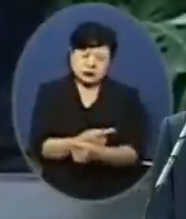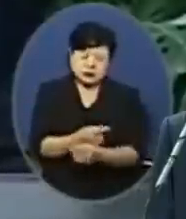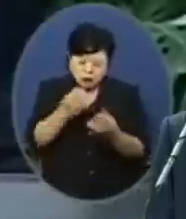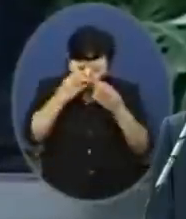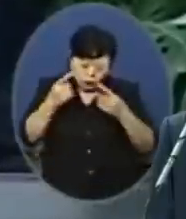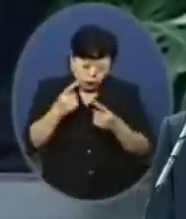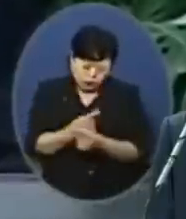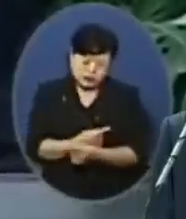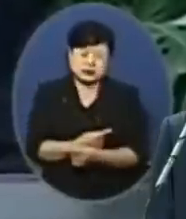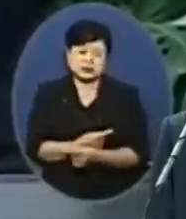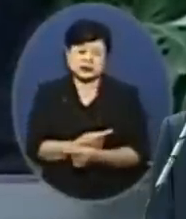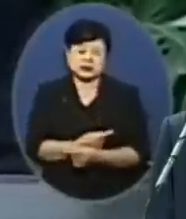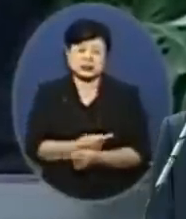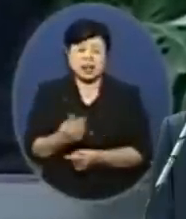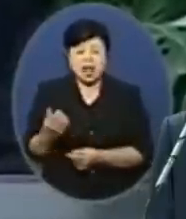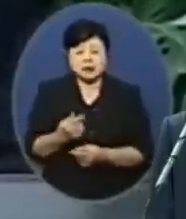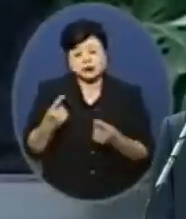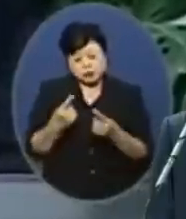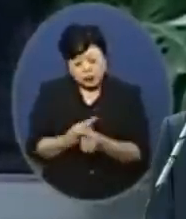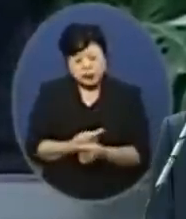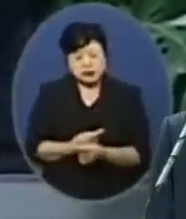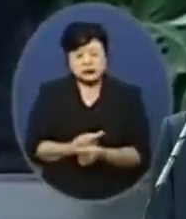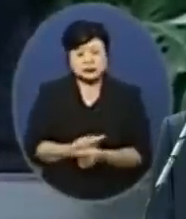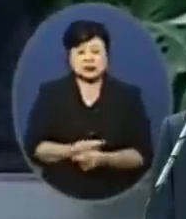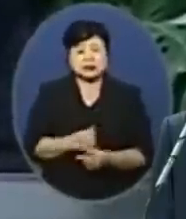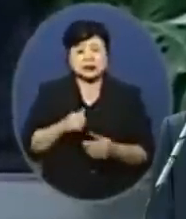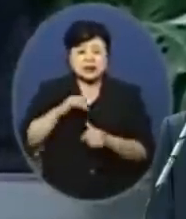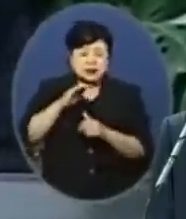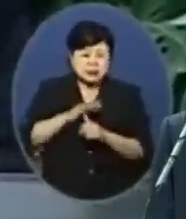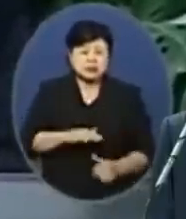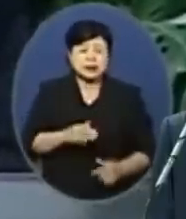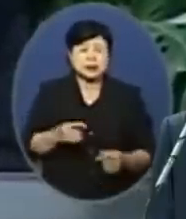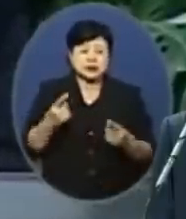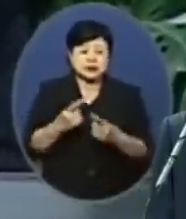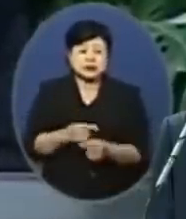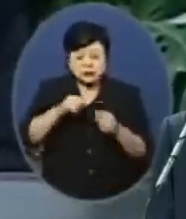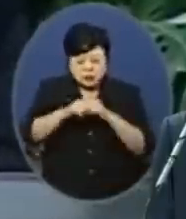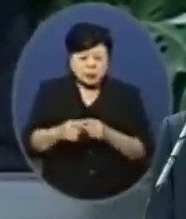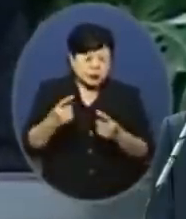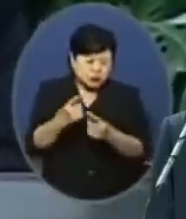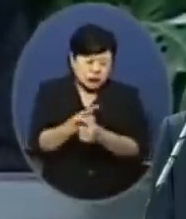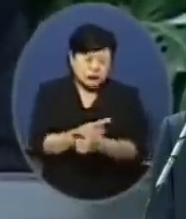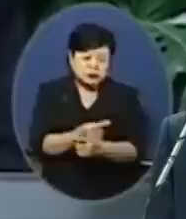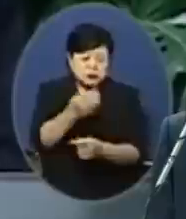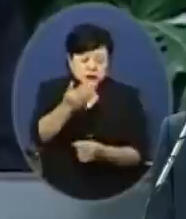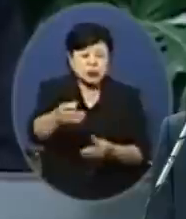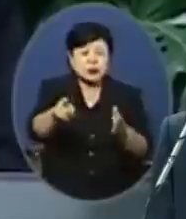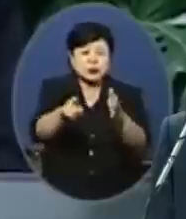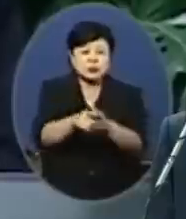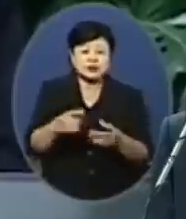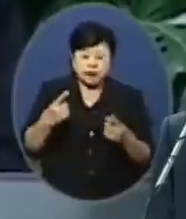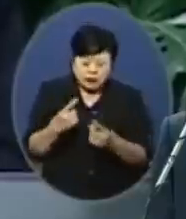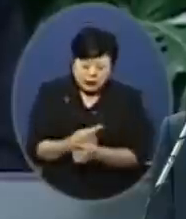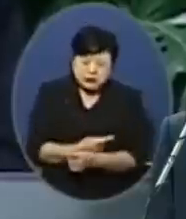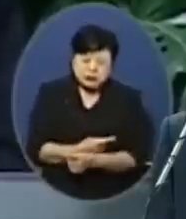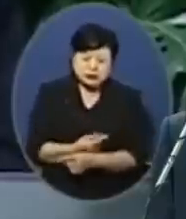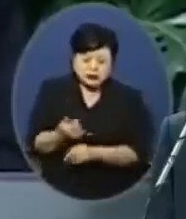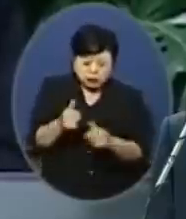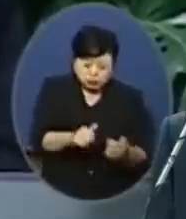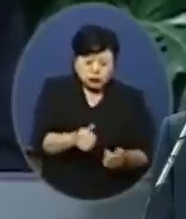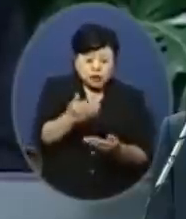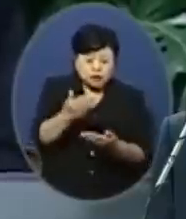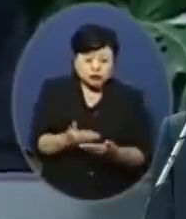고통도 대신하고 아픔도 대신하고 실패도 대신하고 절망도 대신하고 여러분 위해서 대신